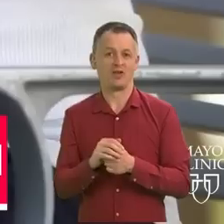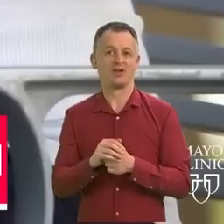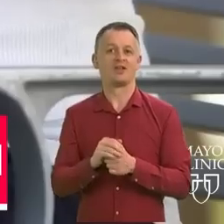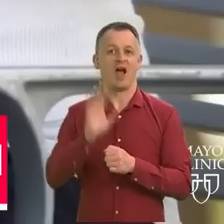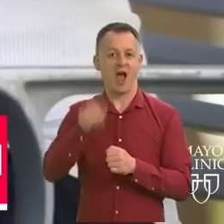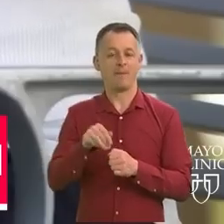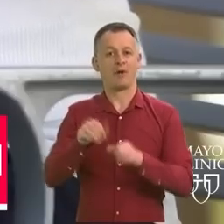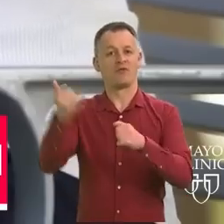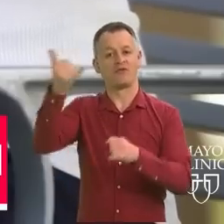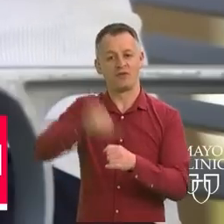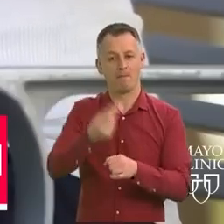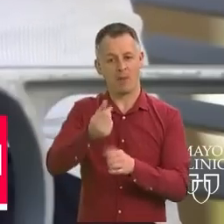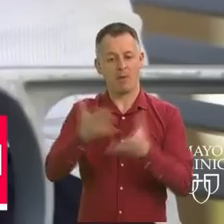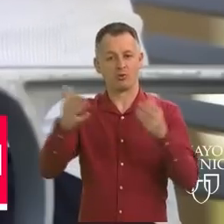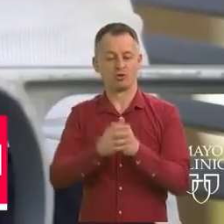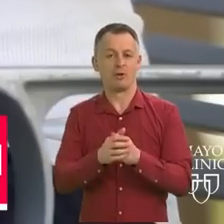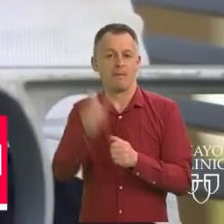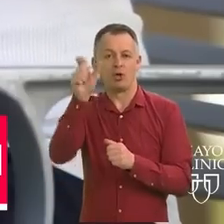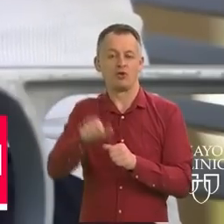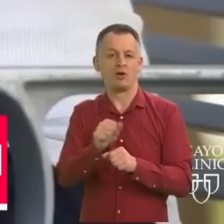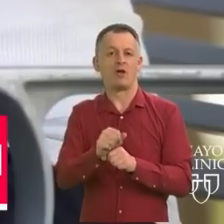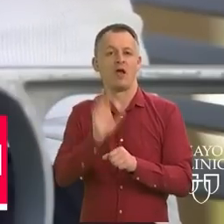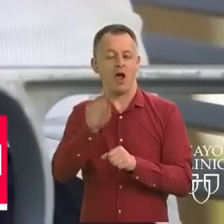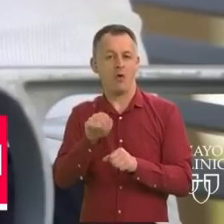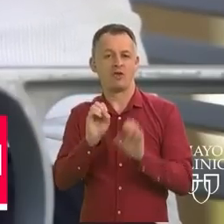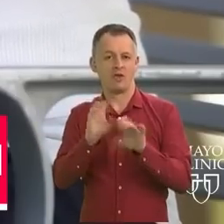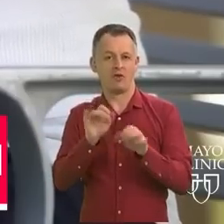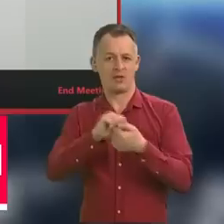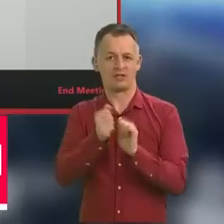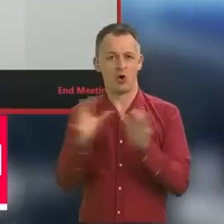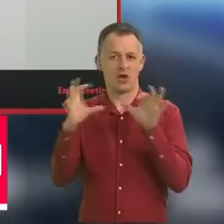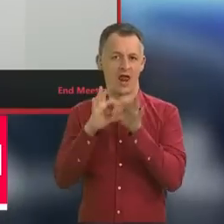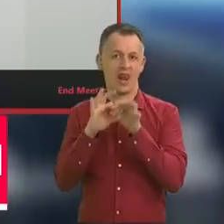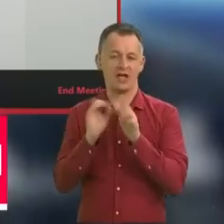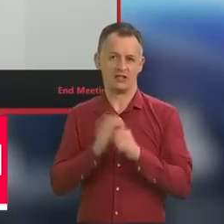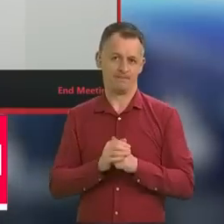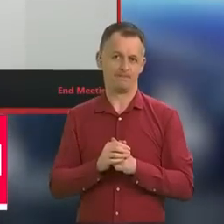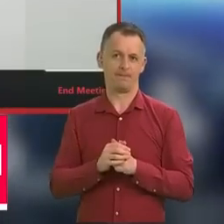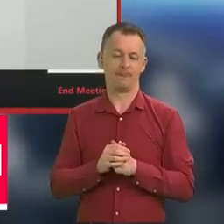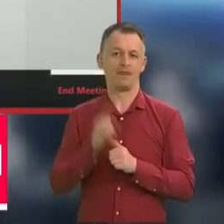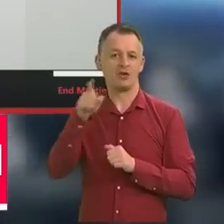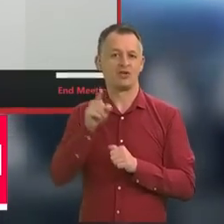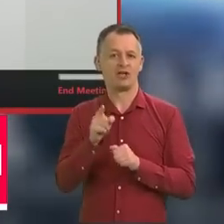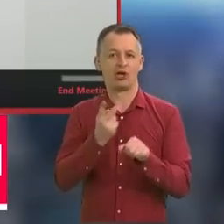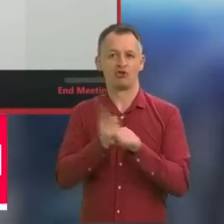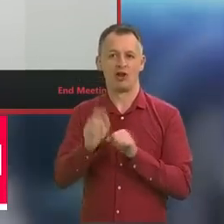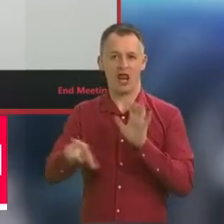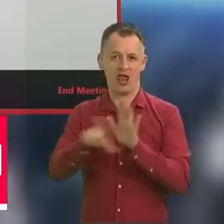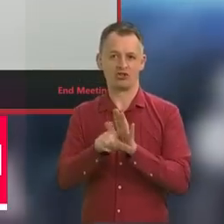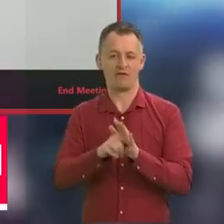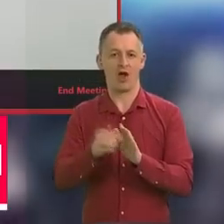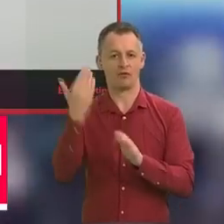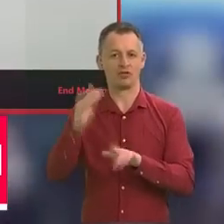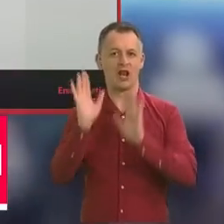persoane informate și cu acces la informații sau cu relații. Acest viciu legislativ a fost lăsat